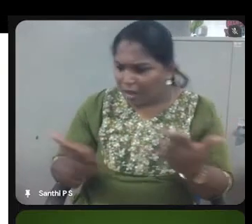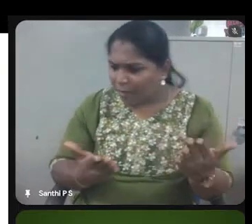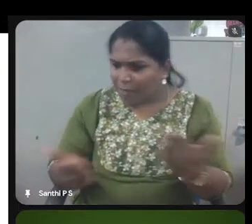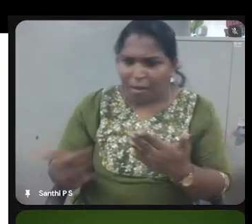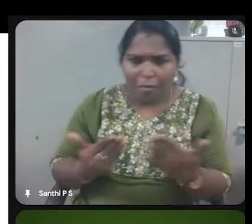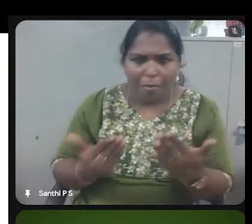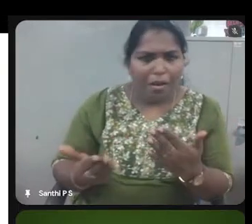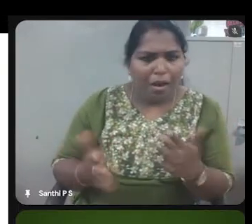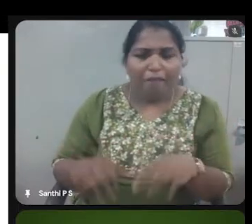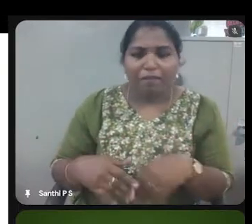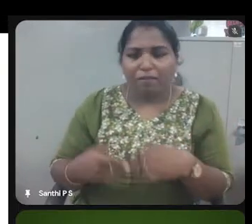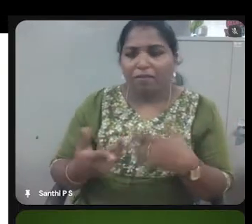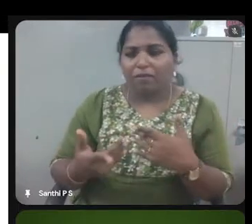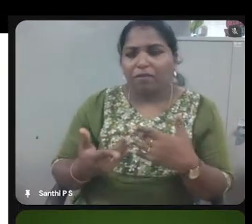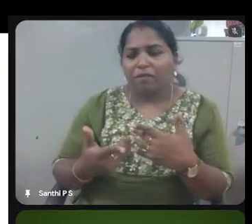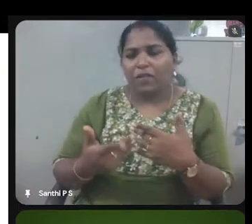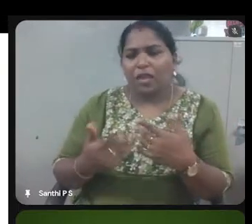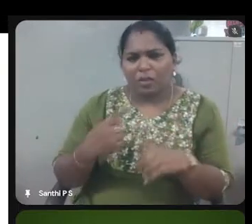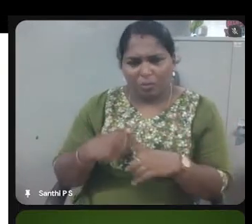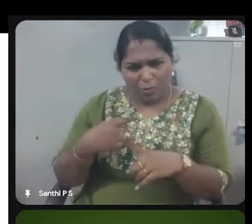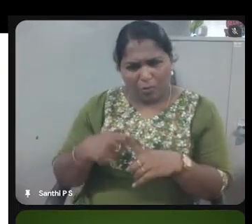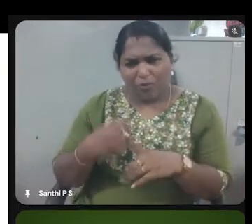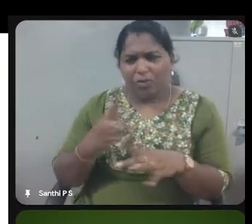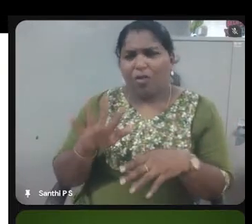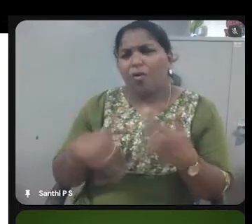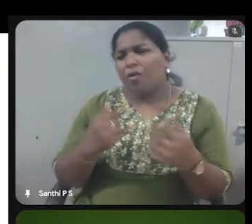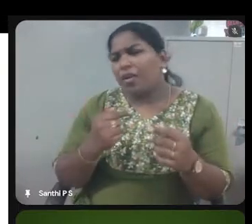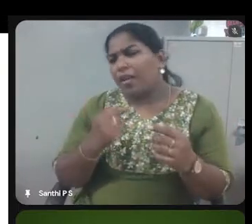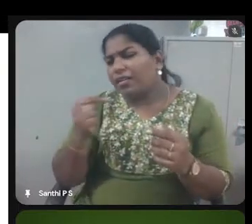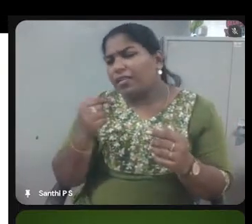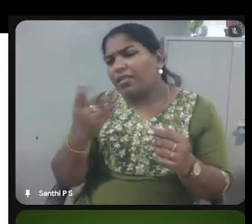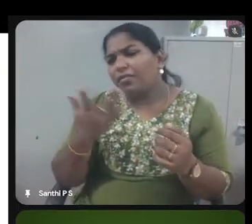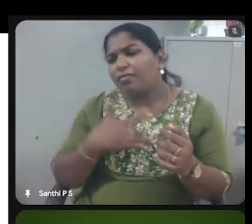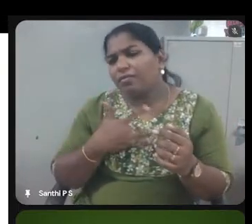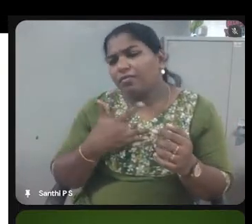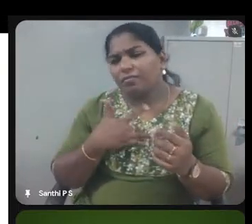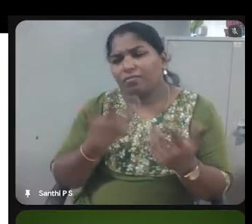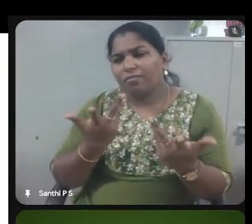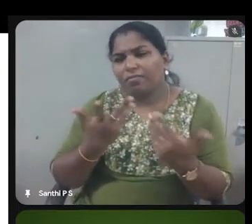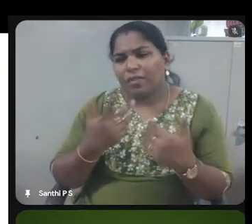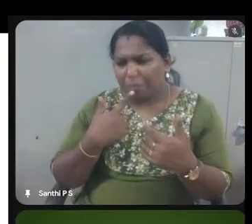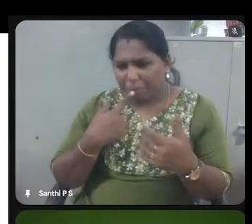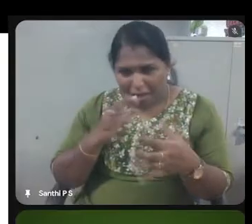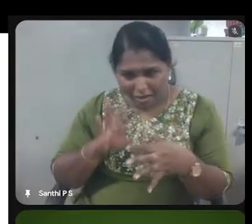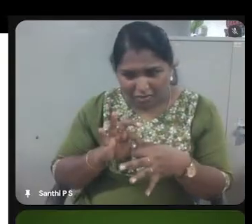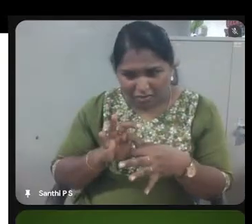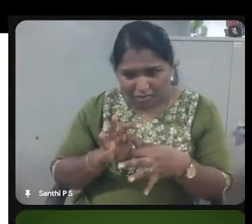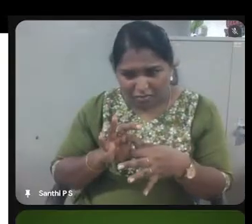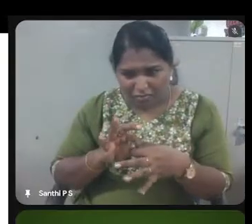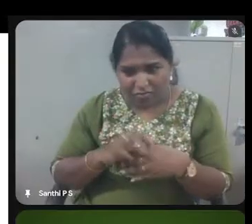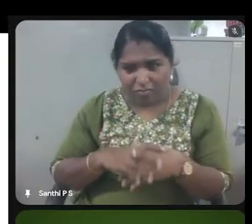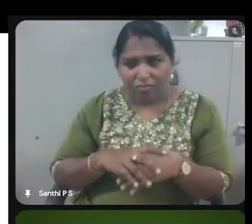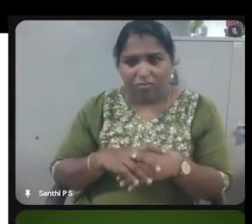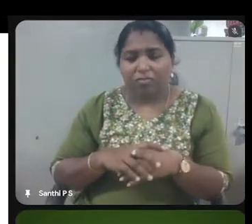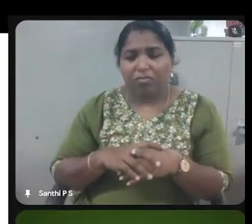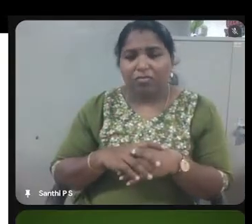ചെയ്യുന്നുണ്ട്. അത് നമ്മളൊരു പോസിറ്റീവ് ആയിട്ടാണോ കൺസിഡർ ചെയ്യേണ്ടത്, അതോ അതും ഒരു അഡിക്ഷൻ പോലെ തന്നെയാണോ?